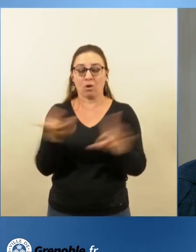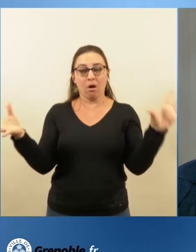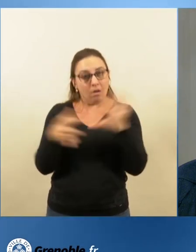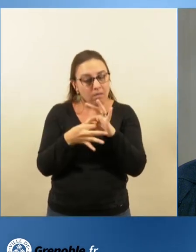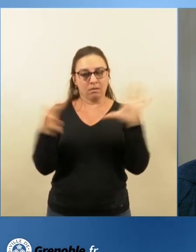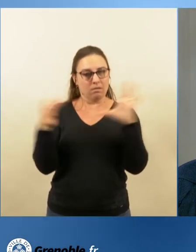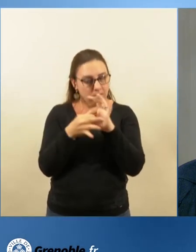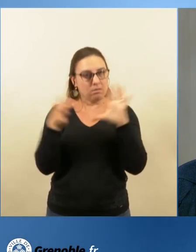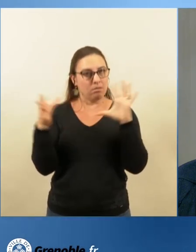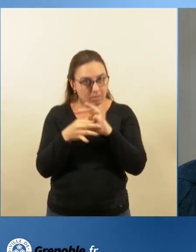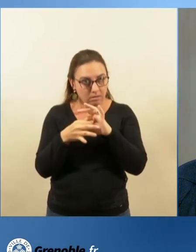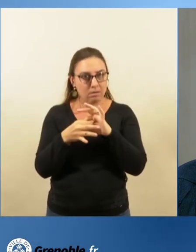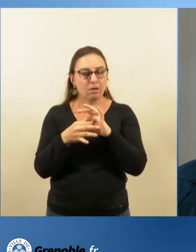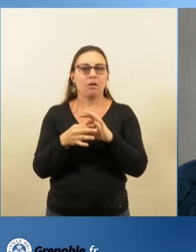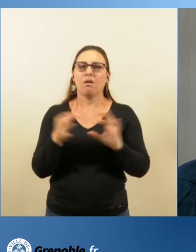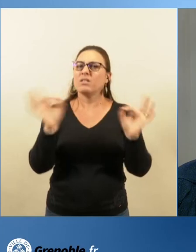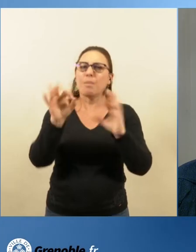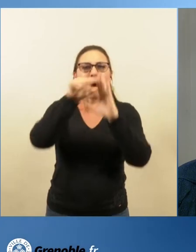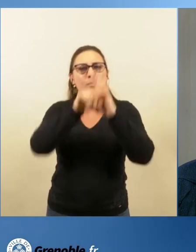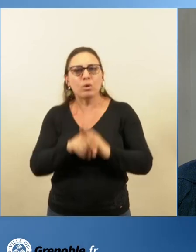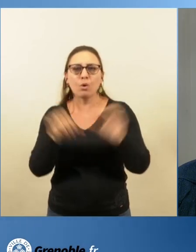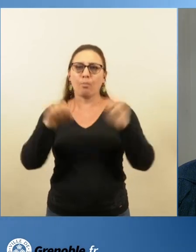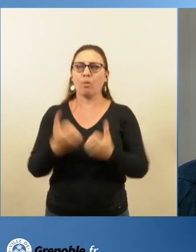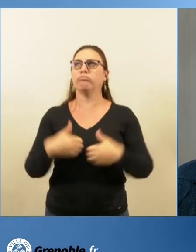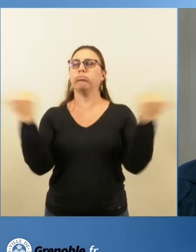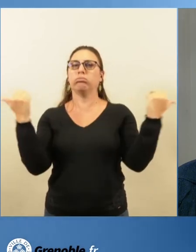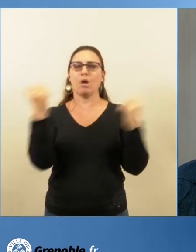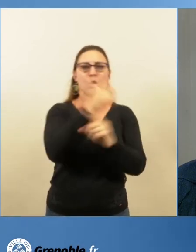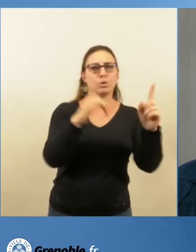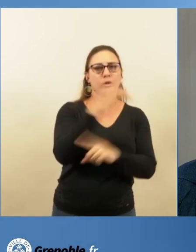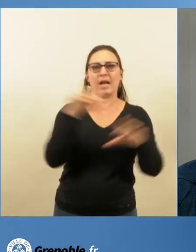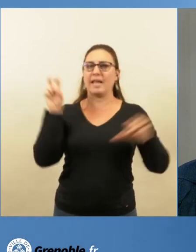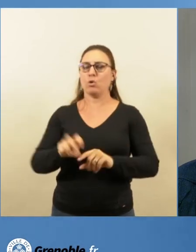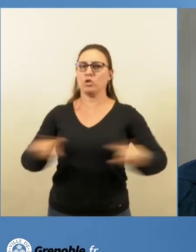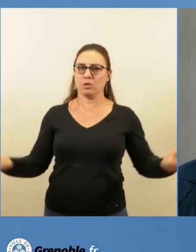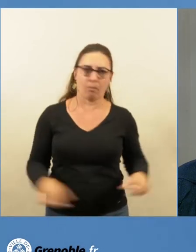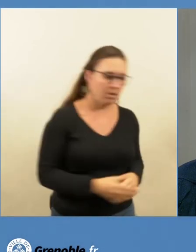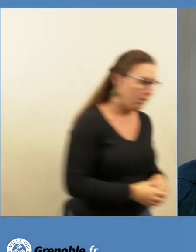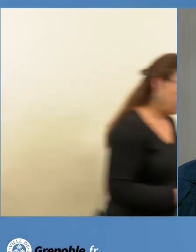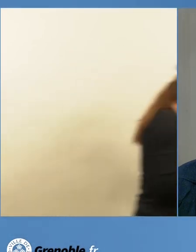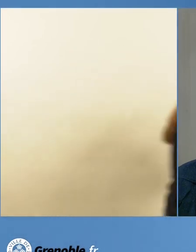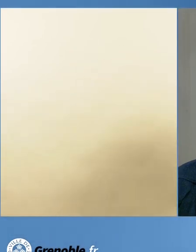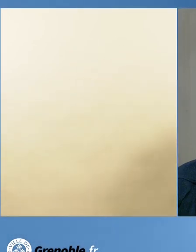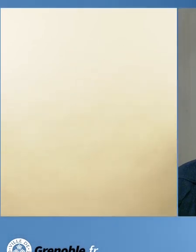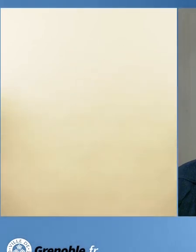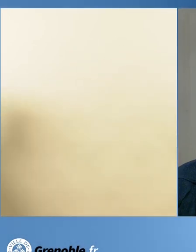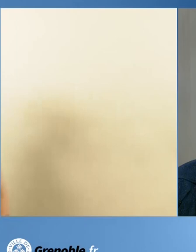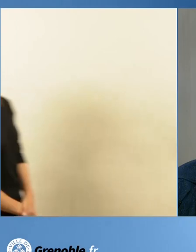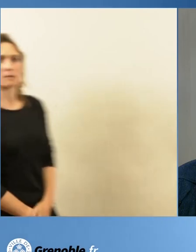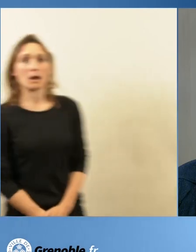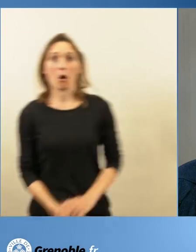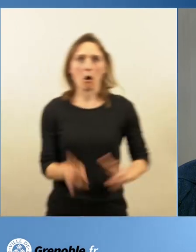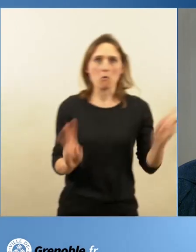liés et tout sauf une mesure qui créerait un antagonisme entre social et écologique alors on va dire que nous sommes radicaux oui